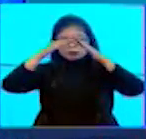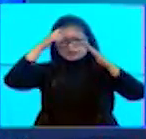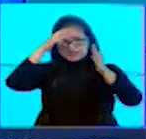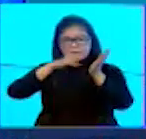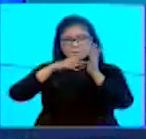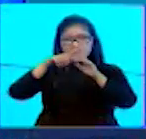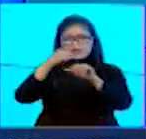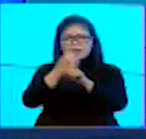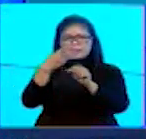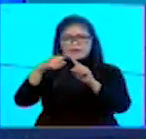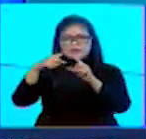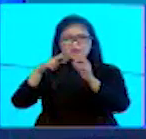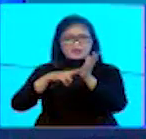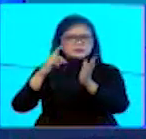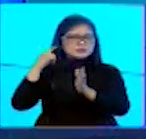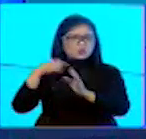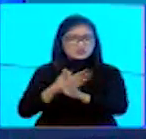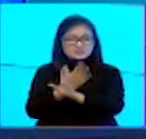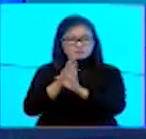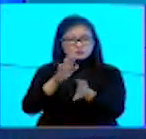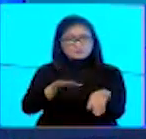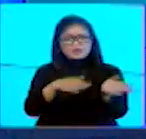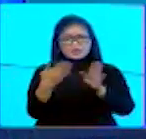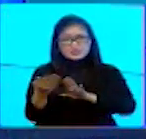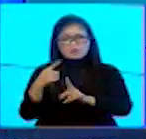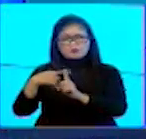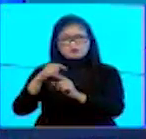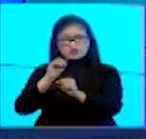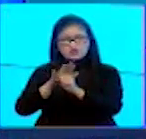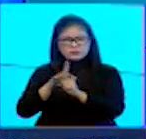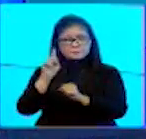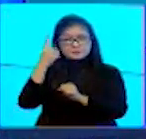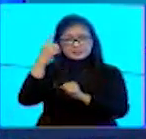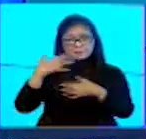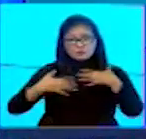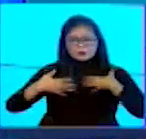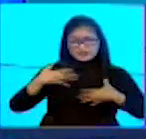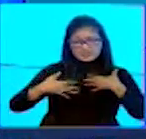dunia setelah terpapar COVID-19, diduga dari pasien OTG yang dirawatnya.